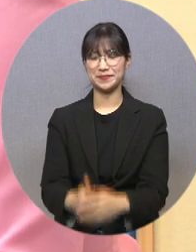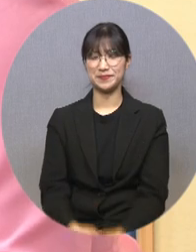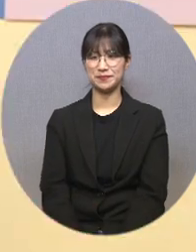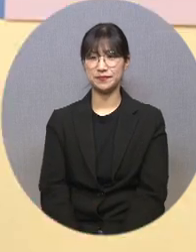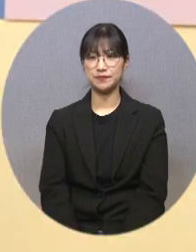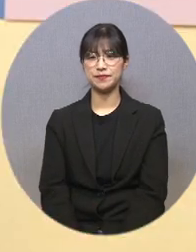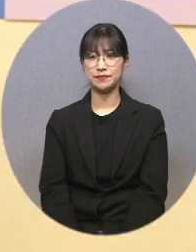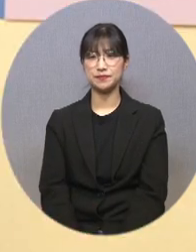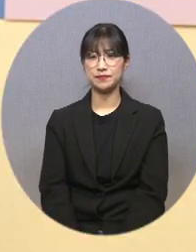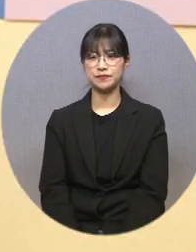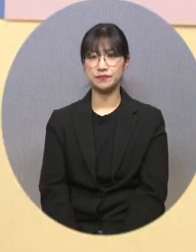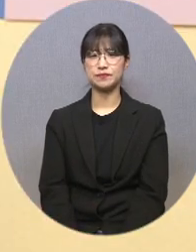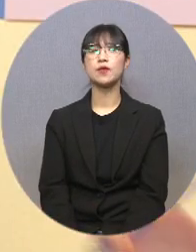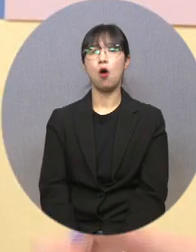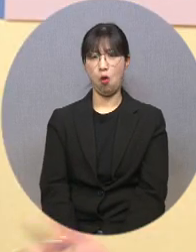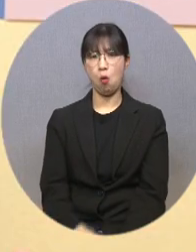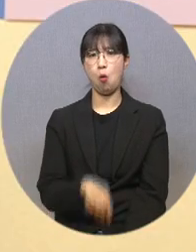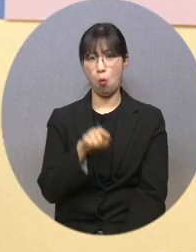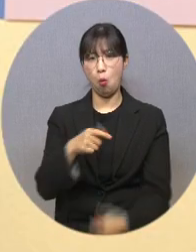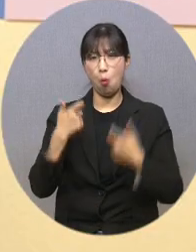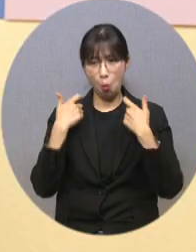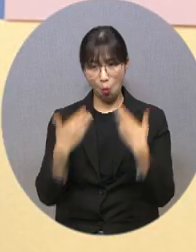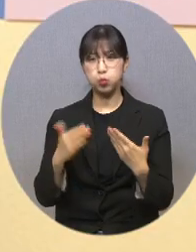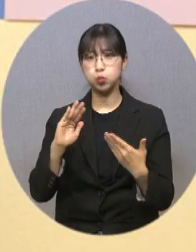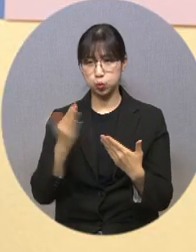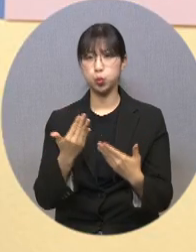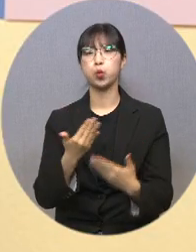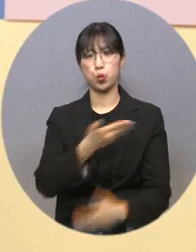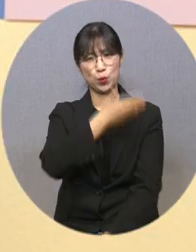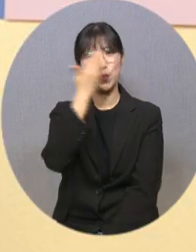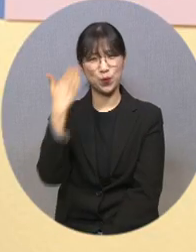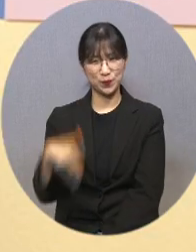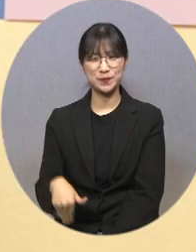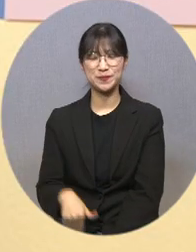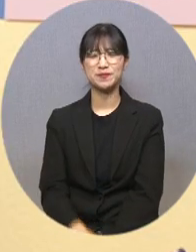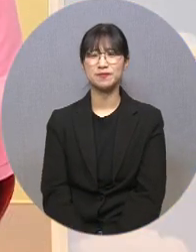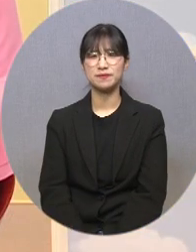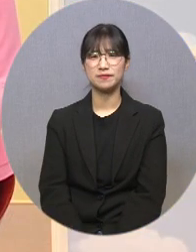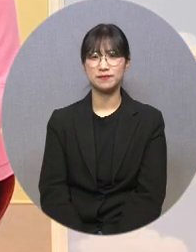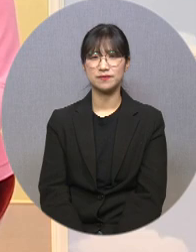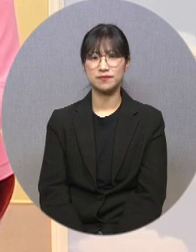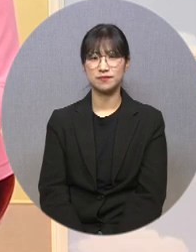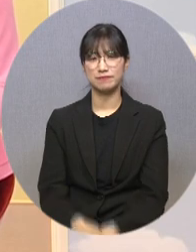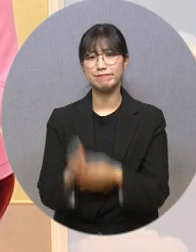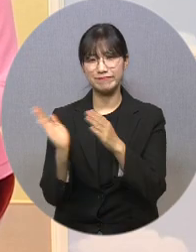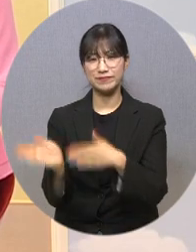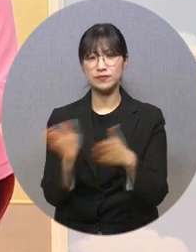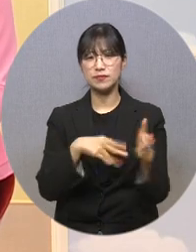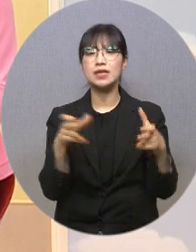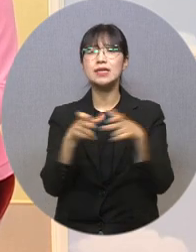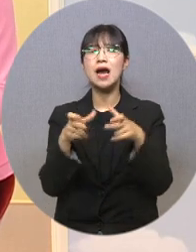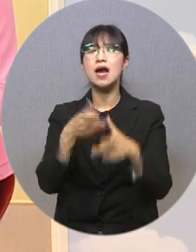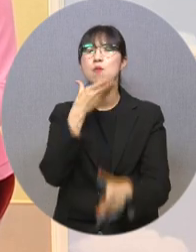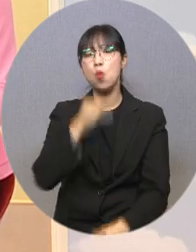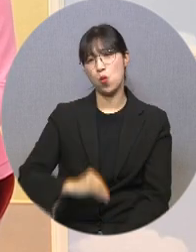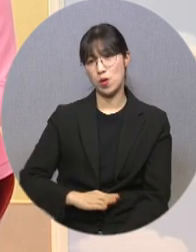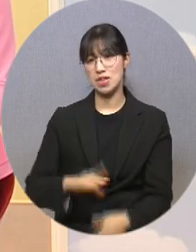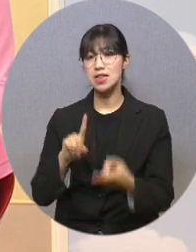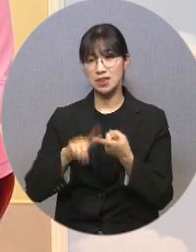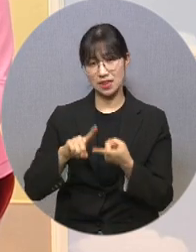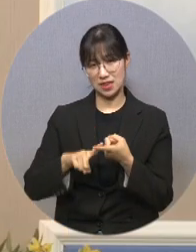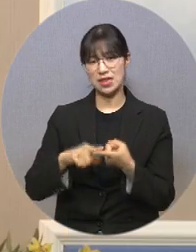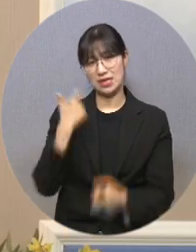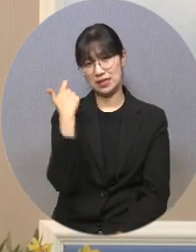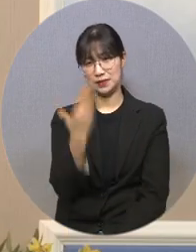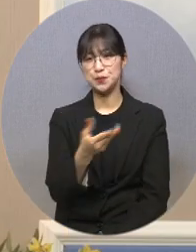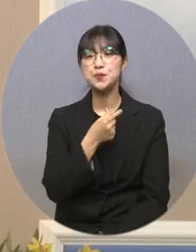아, 그래요? 네, 그냥 반영이 그러니까 확실히 된 거군요. 그렇습니다. 네. 자, 이번에는 장애인 복지에 대해서 질문을 좀